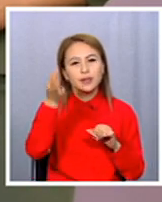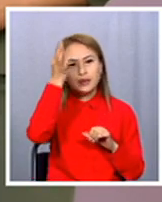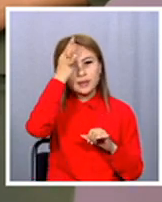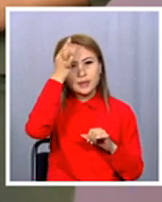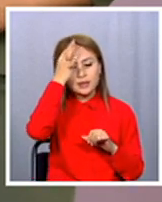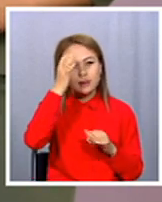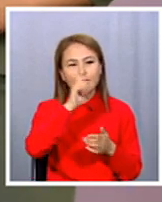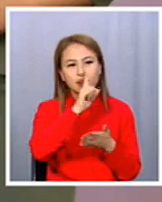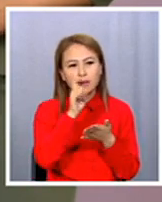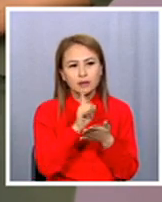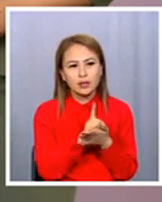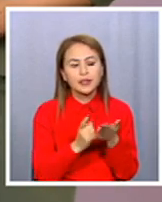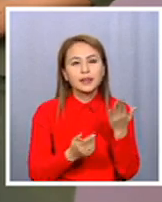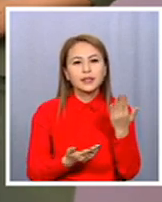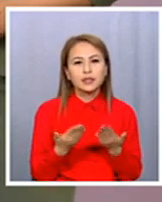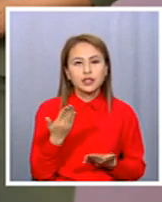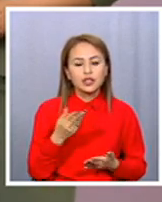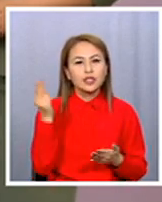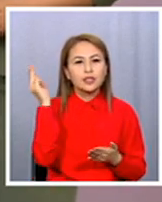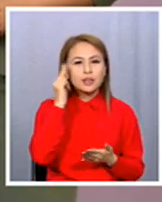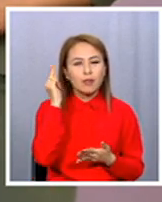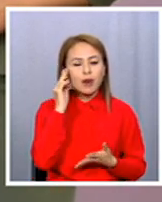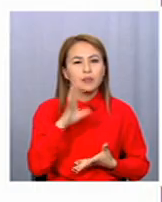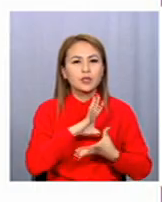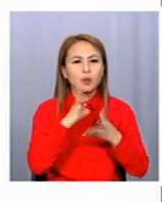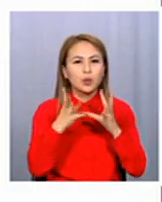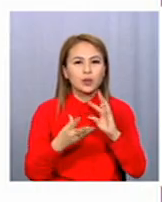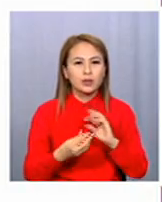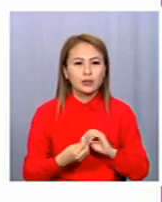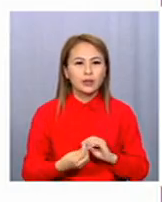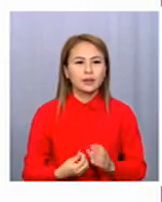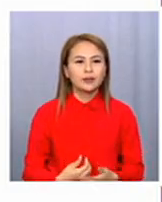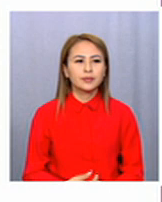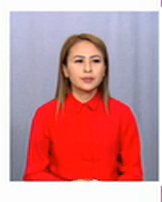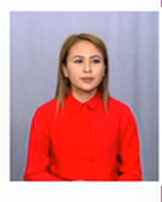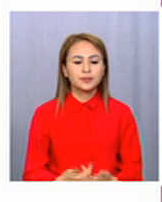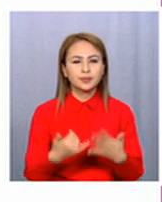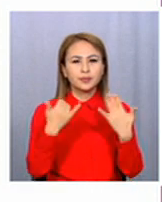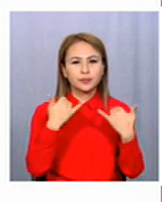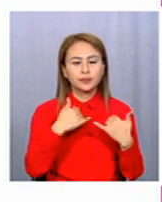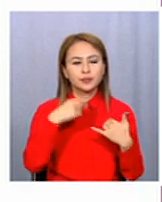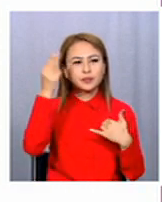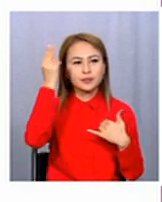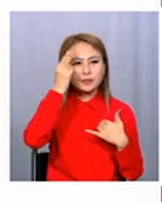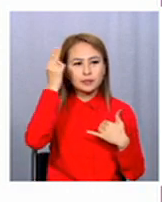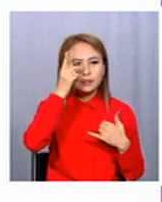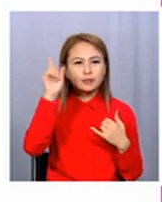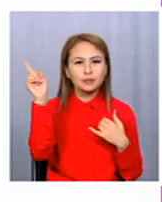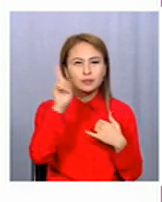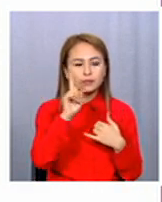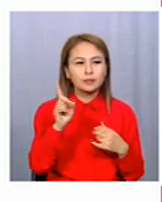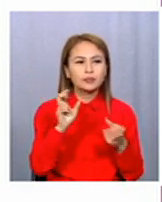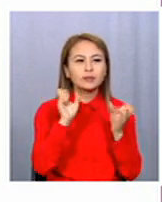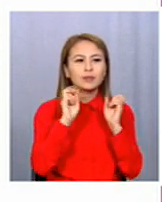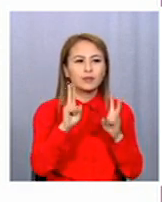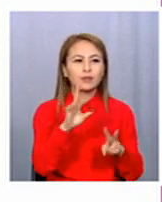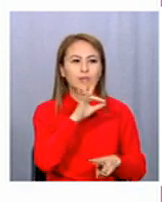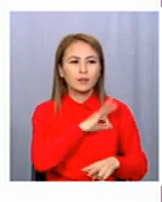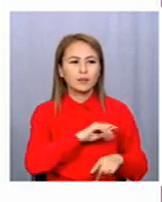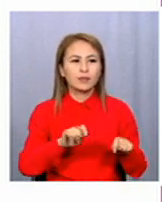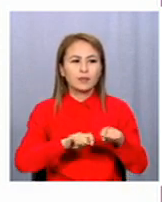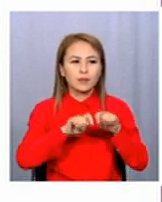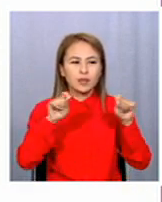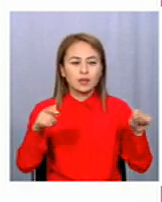сақтаңдар. Ендеше сабағымызды қорытындылайық. Бүгінгі сабақта найзағайдың қалай пайда